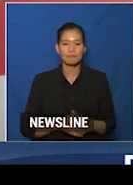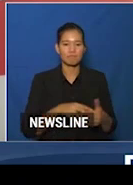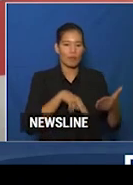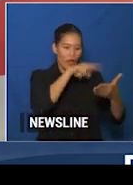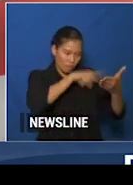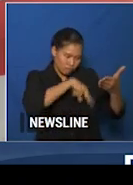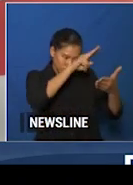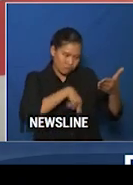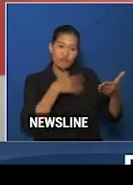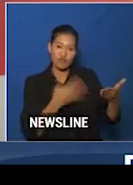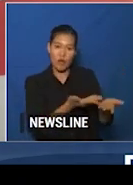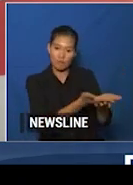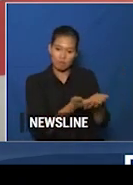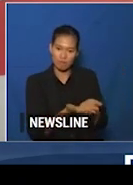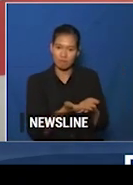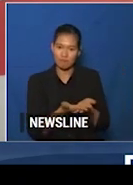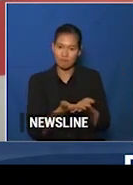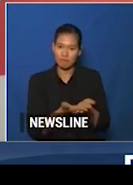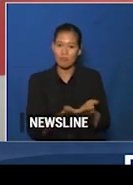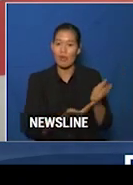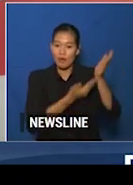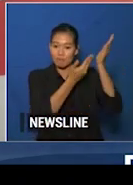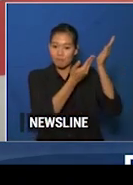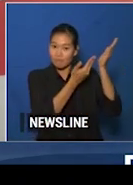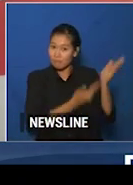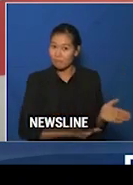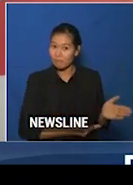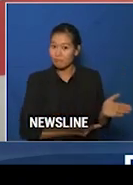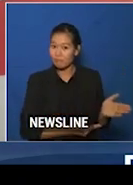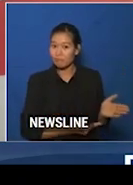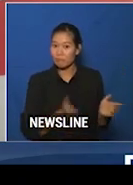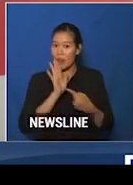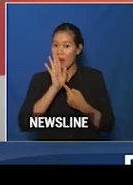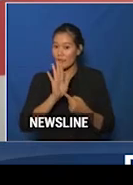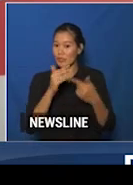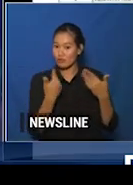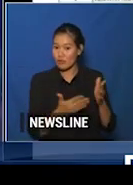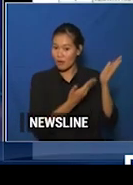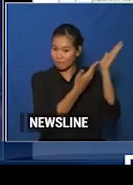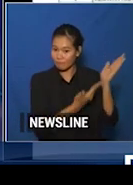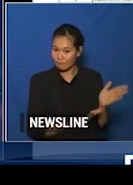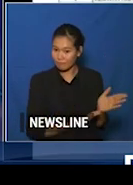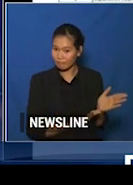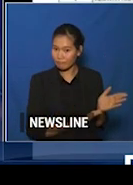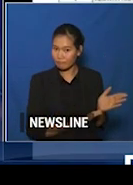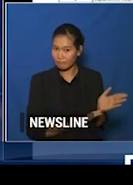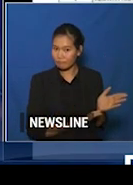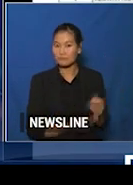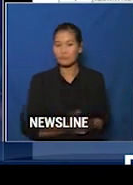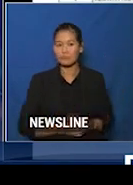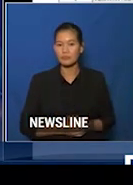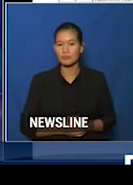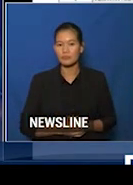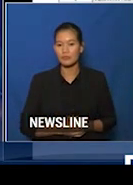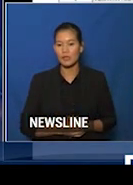sudah kami tayangkan di layar dan ini bisa dilihat secara garis besar saya sampaikan